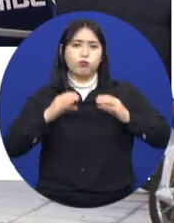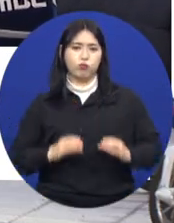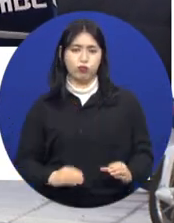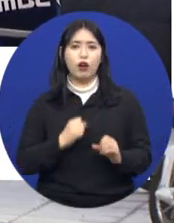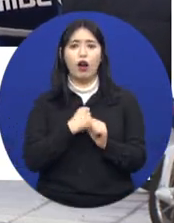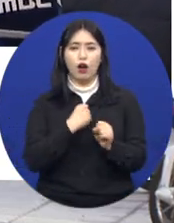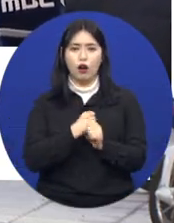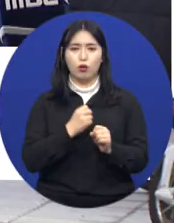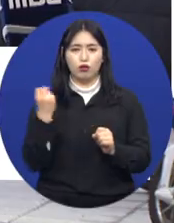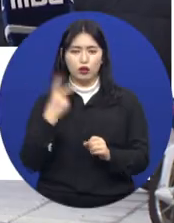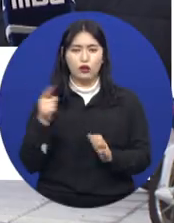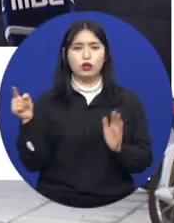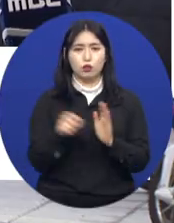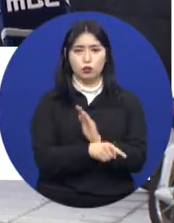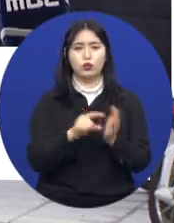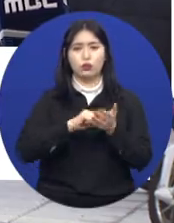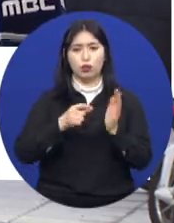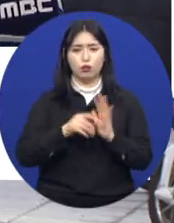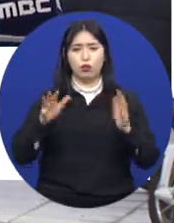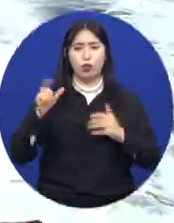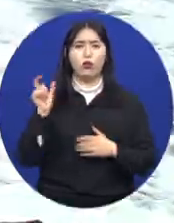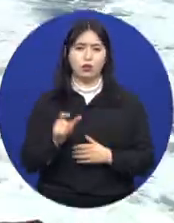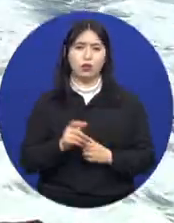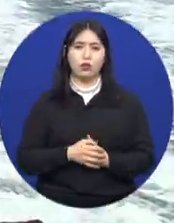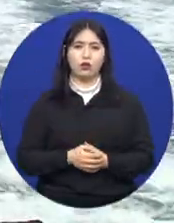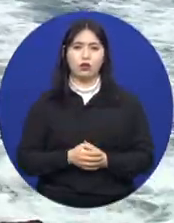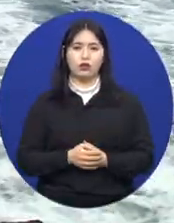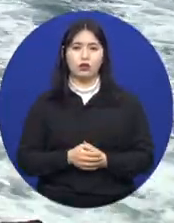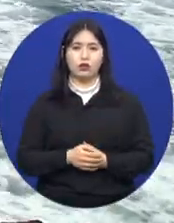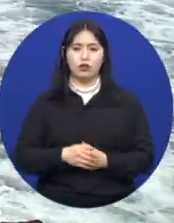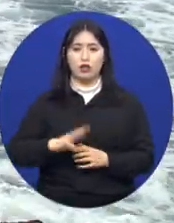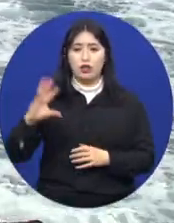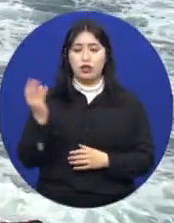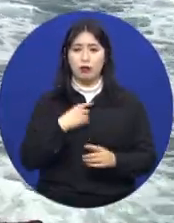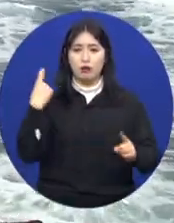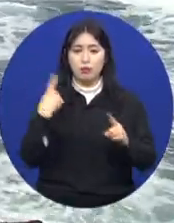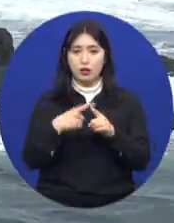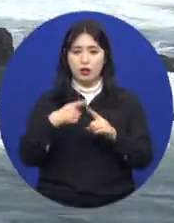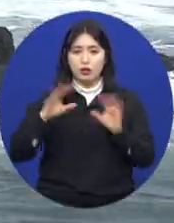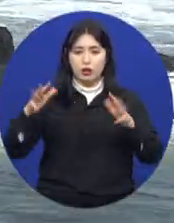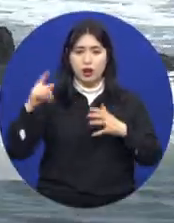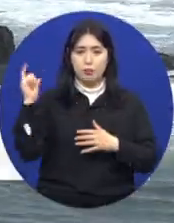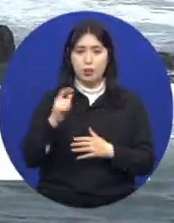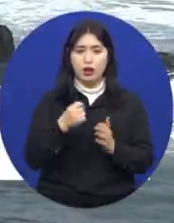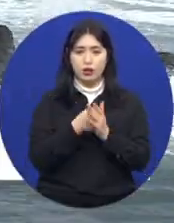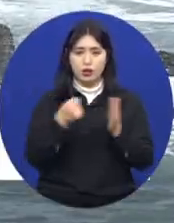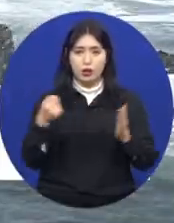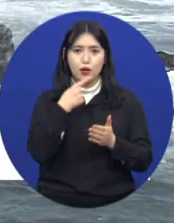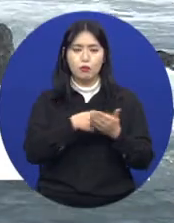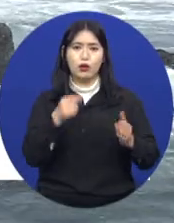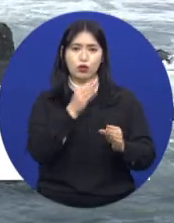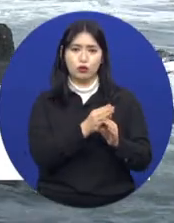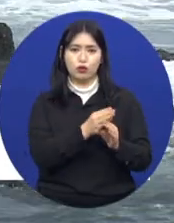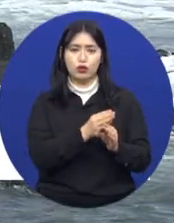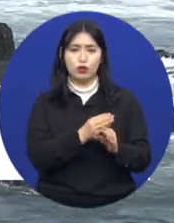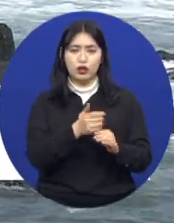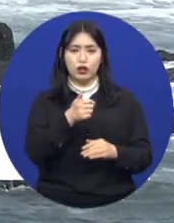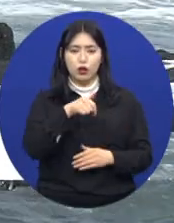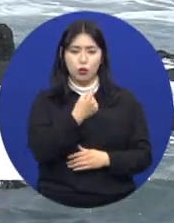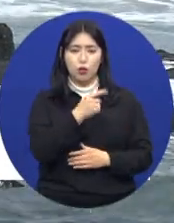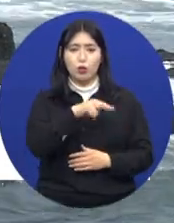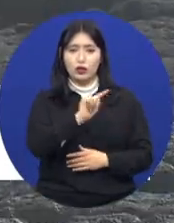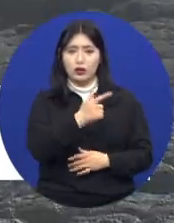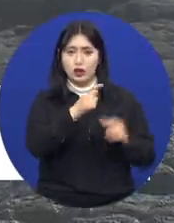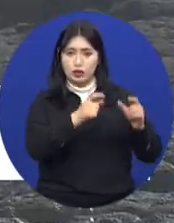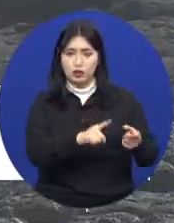갈아 입고 나올 정도로 좀 바람이 많이 썼던 것 같았어 태풍 급 강풍에 피해도 잇따랐습니다 오늘 새벽 제주시 한경면 고산